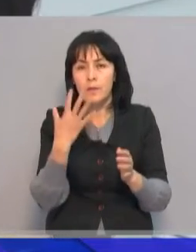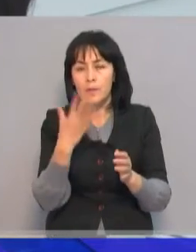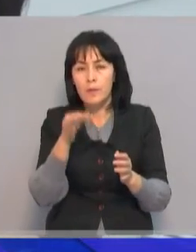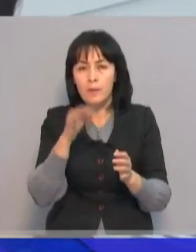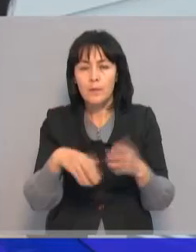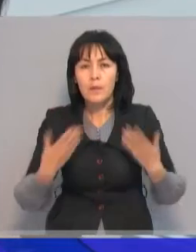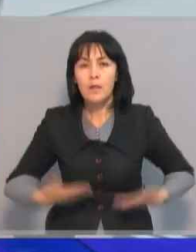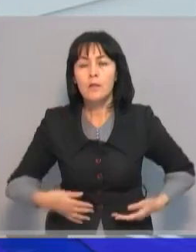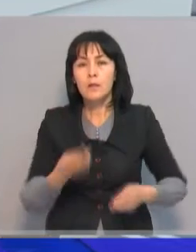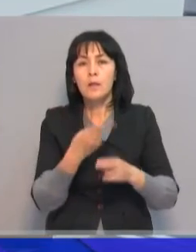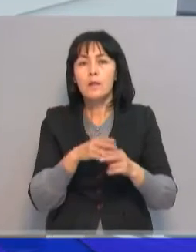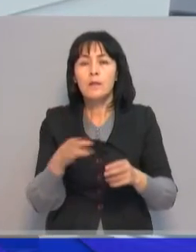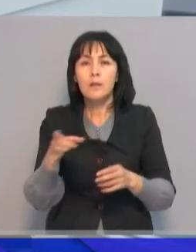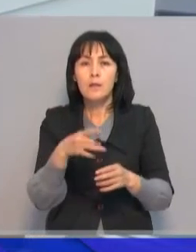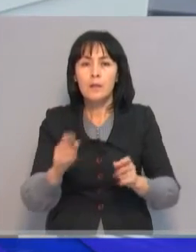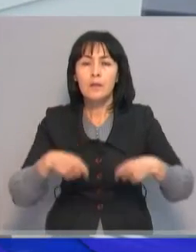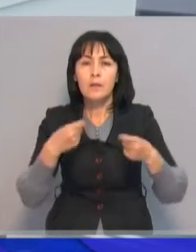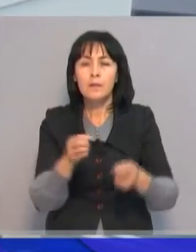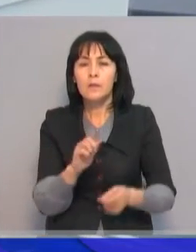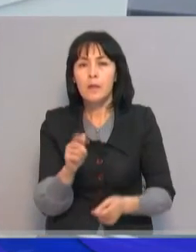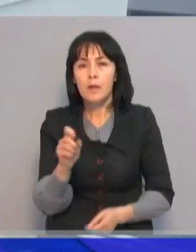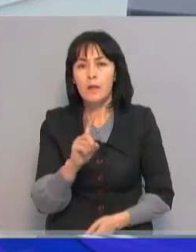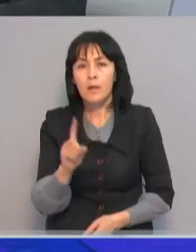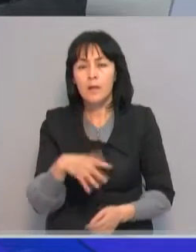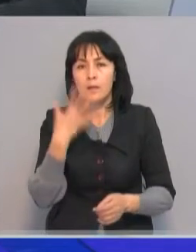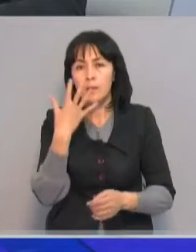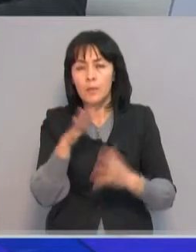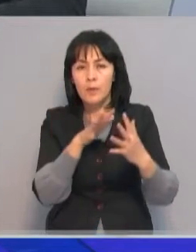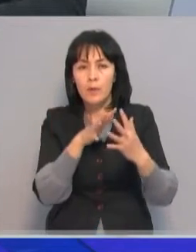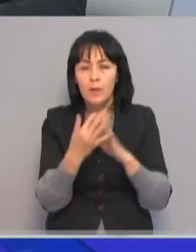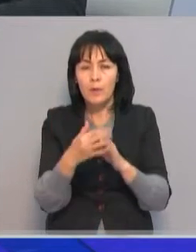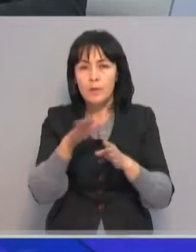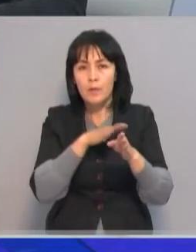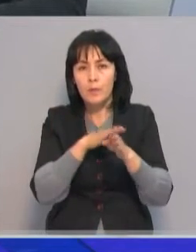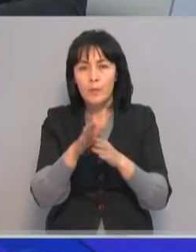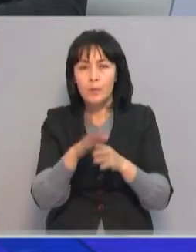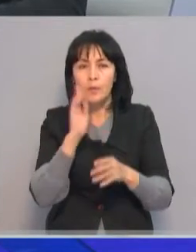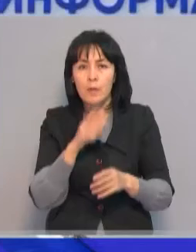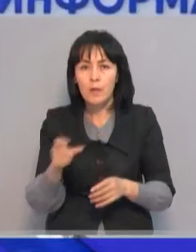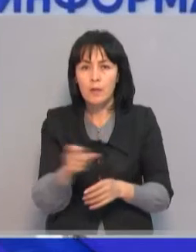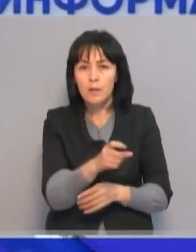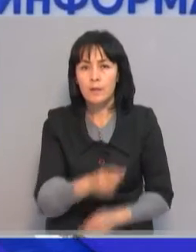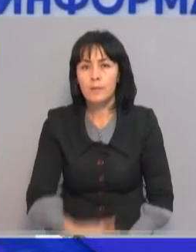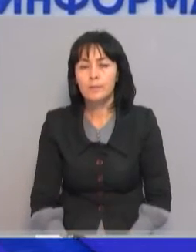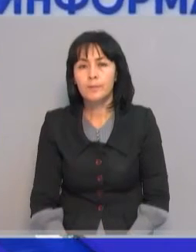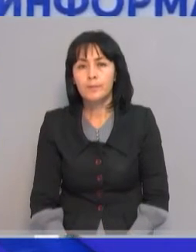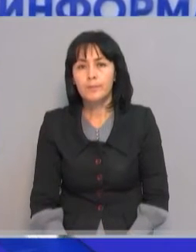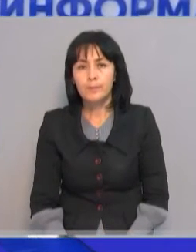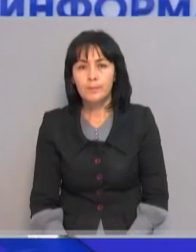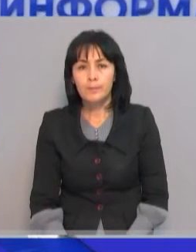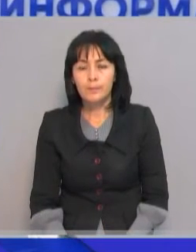85% жителей этого района обеспечены природным газом. В 5 населенных пунктах проводят канализацию.